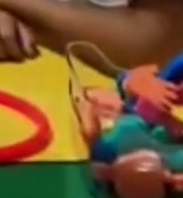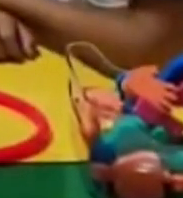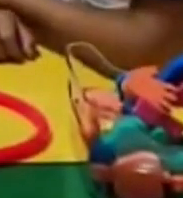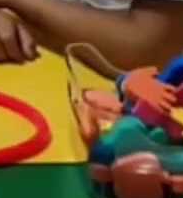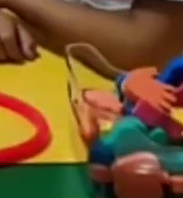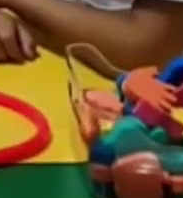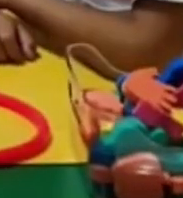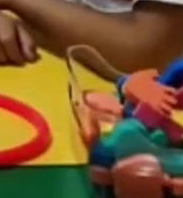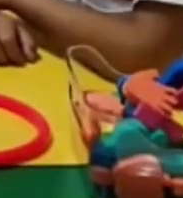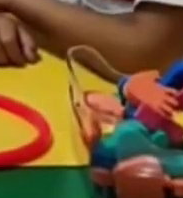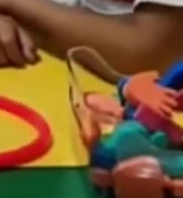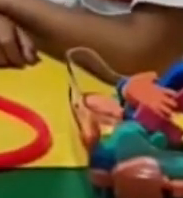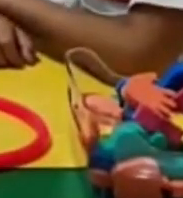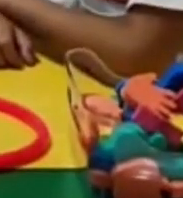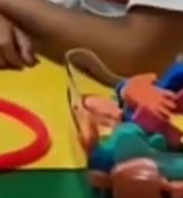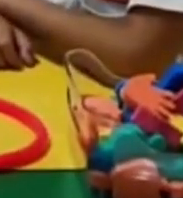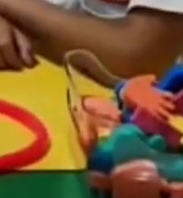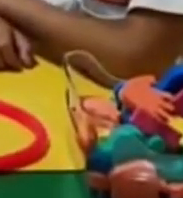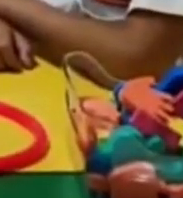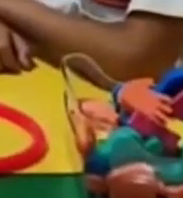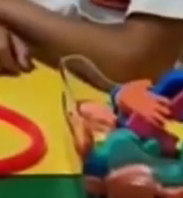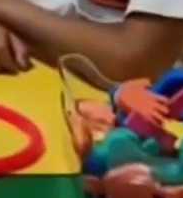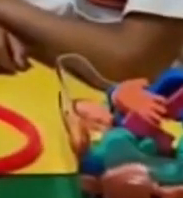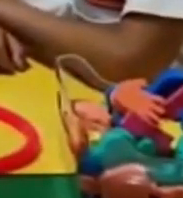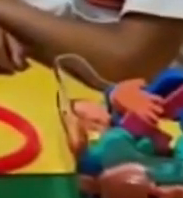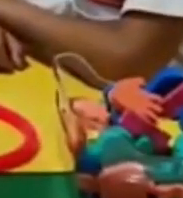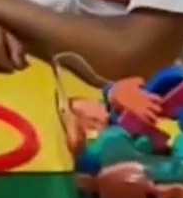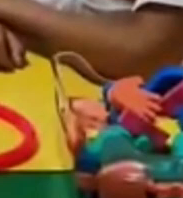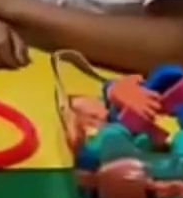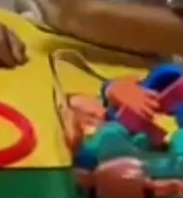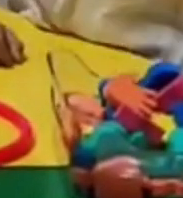12 tolak 4 sama dengan atau apa buat?